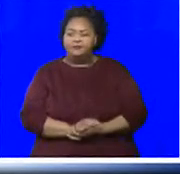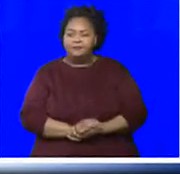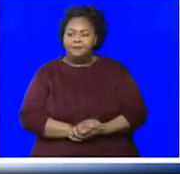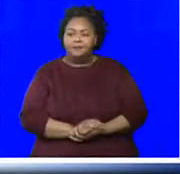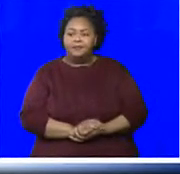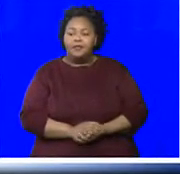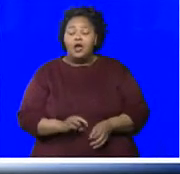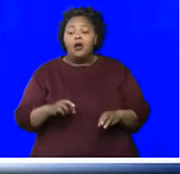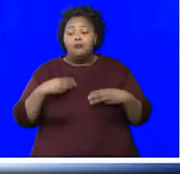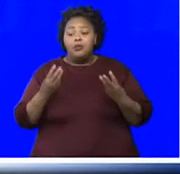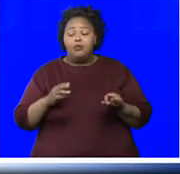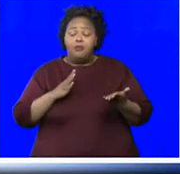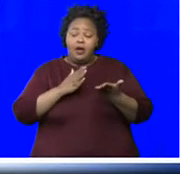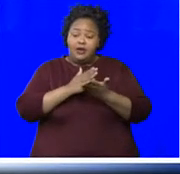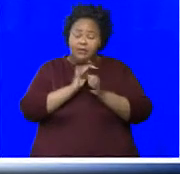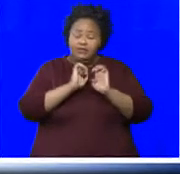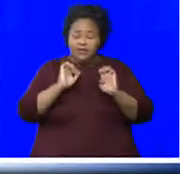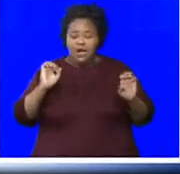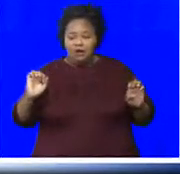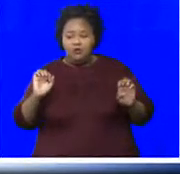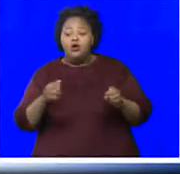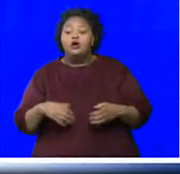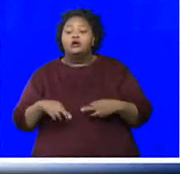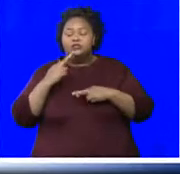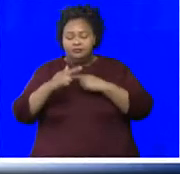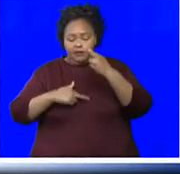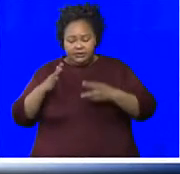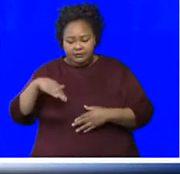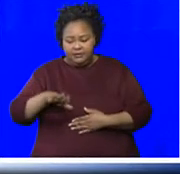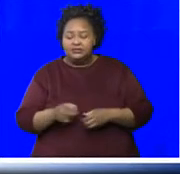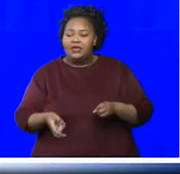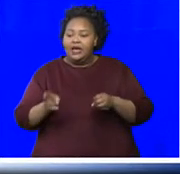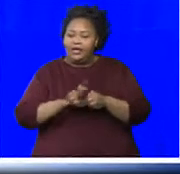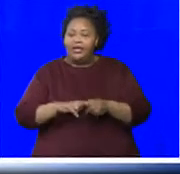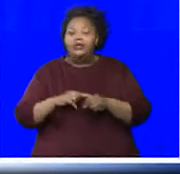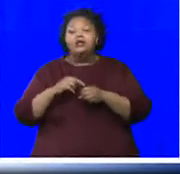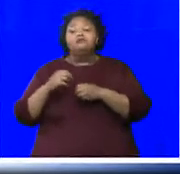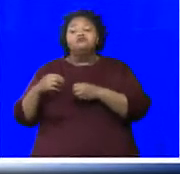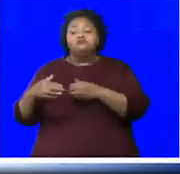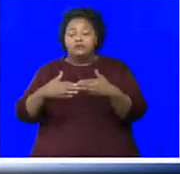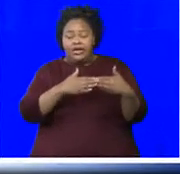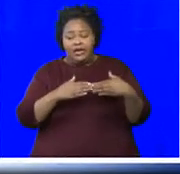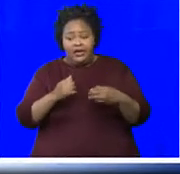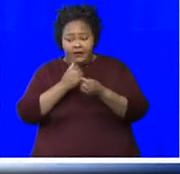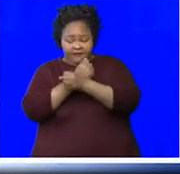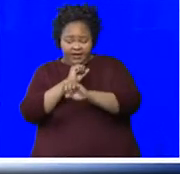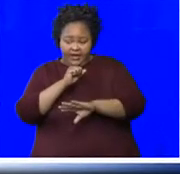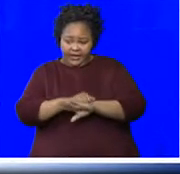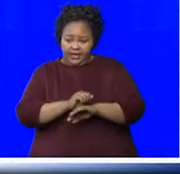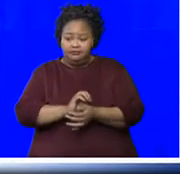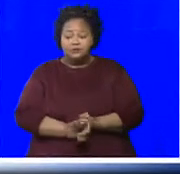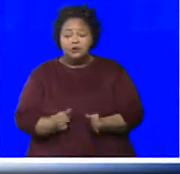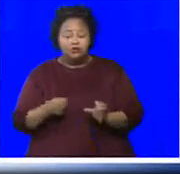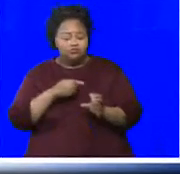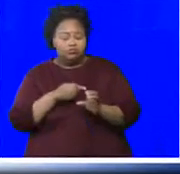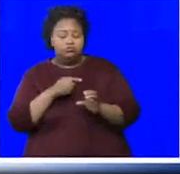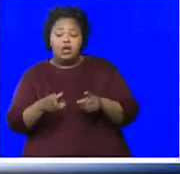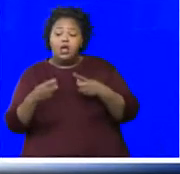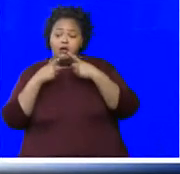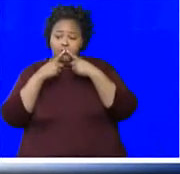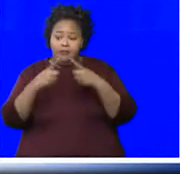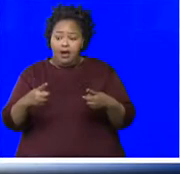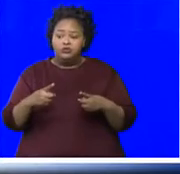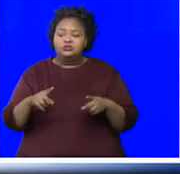kufanele lihlonipheke phindze livikeleke ngetikhathi tonke. Libandla lemalungelo lithatha lelithuba kugcizelela ukuthi iludlame